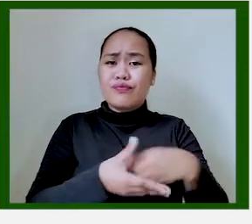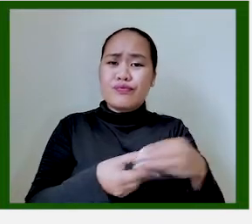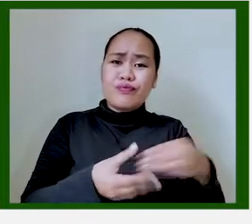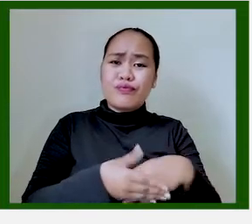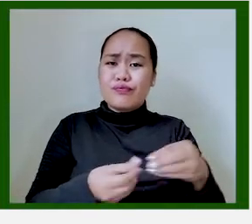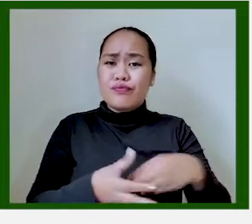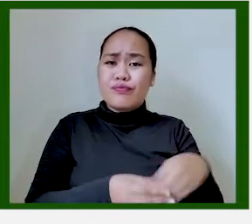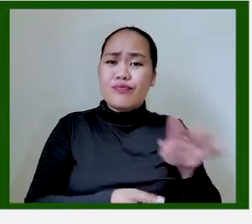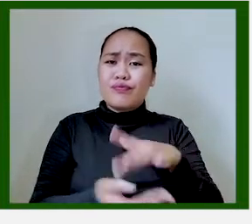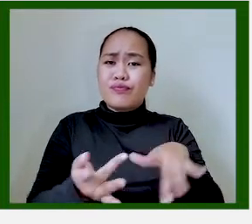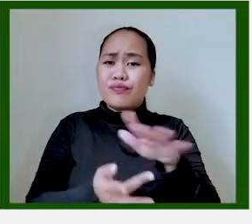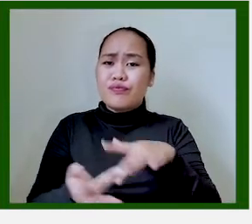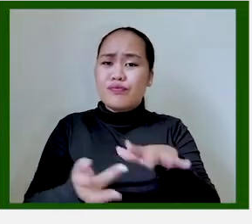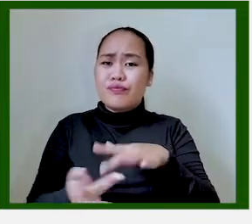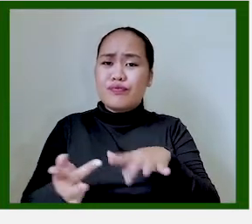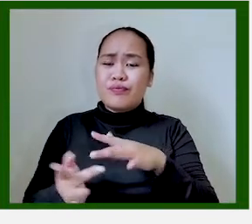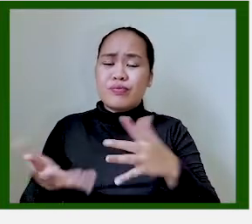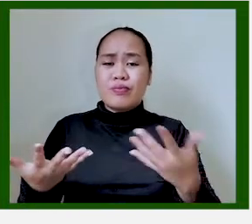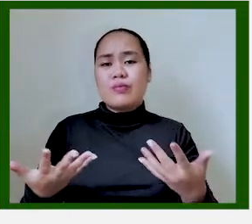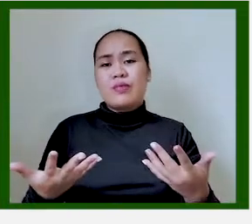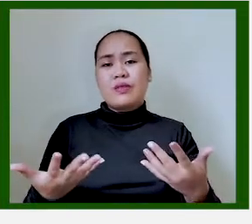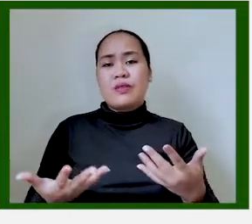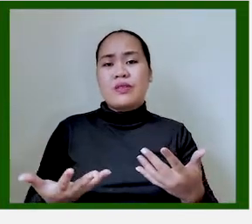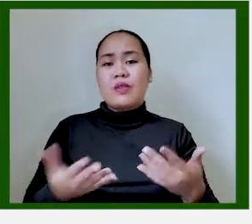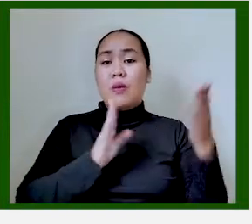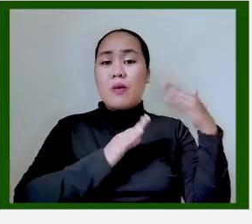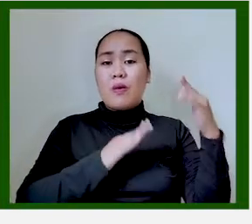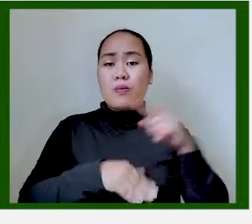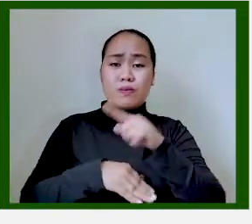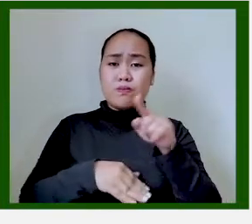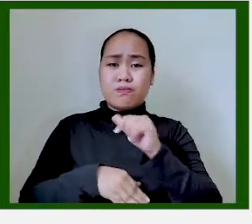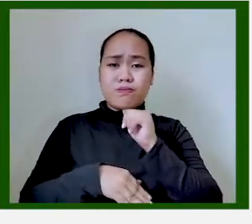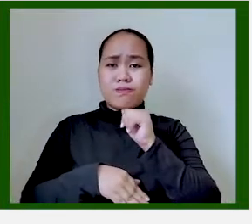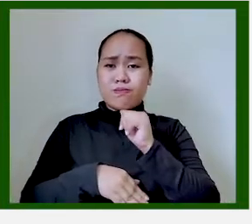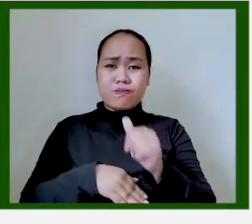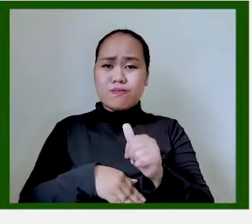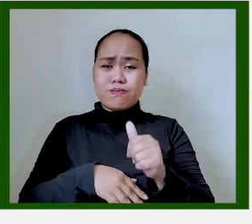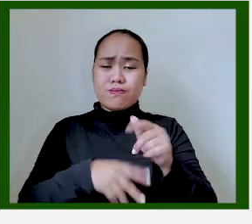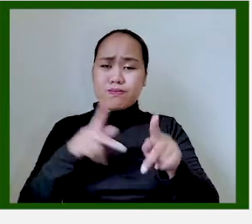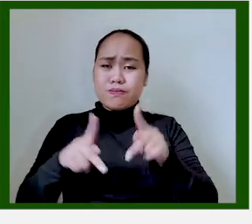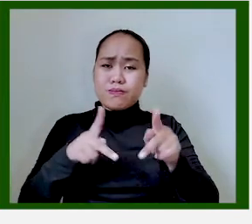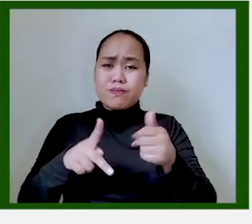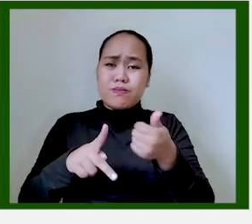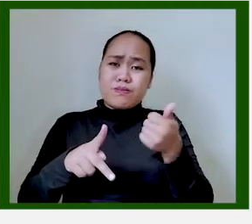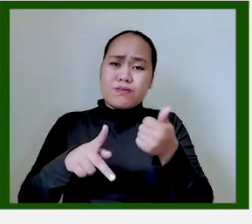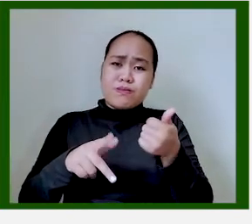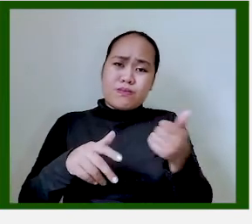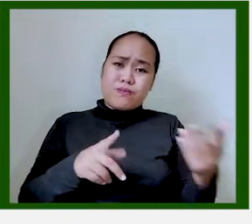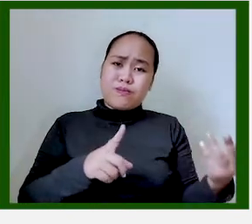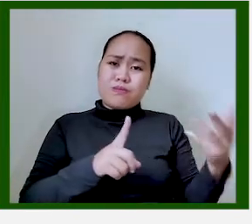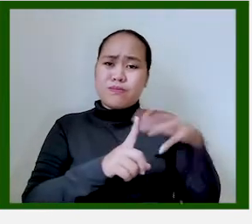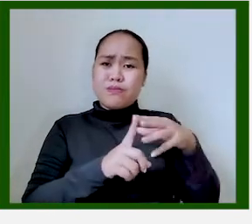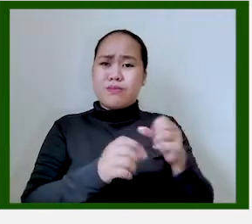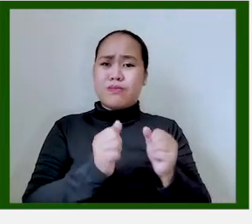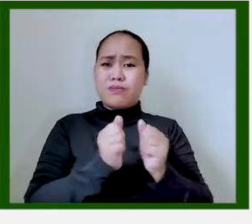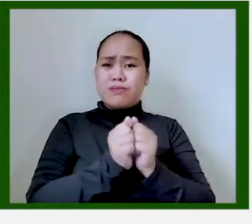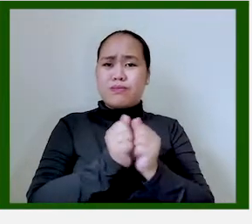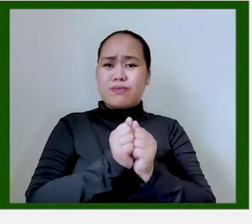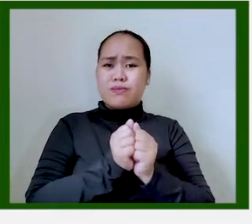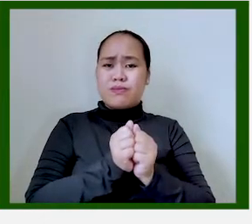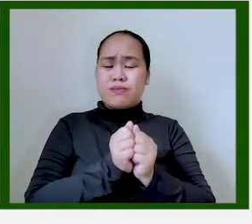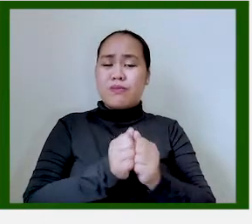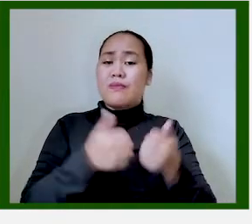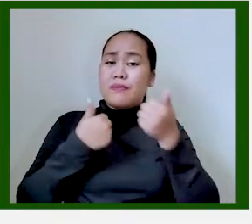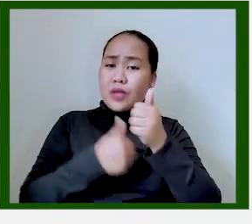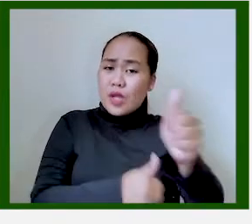po wag na tayong mandamay. Sana naman po, no, sumunod po tayo. Nagtaka pa tayo ngayon, no, kung bakit ganito ang cases, 'di